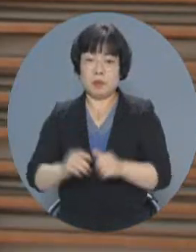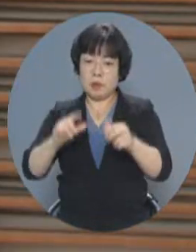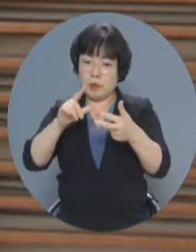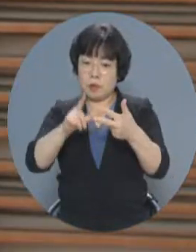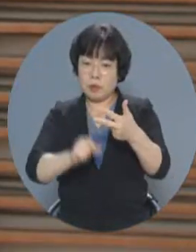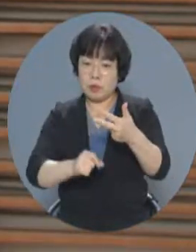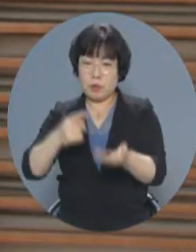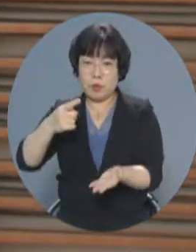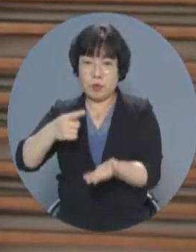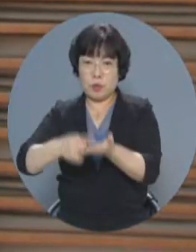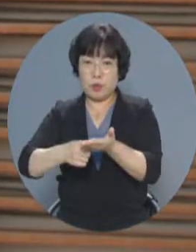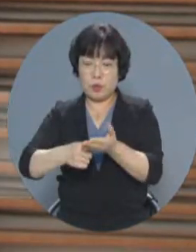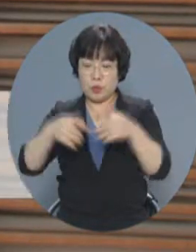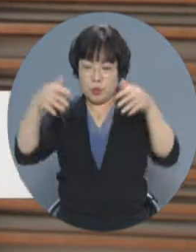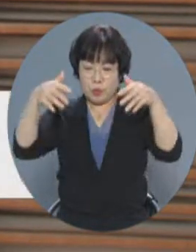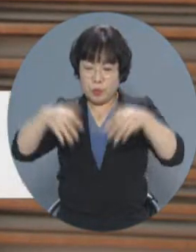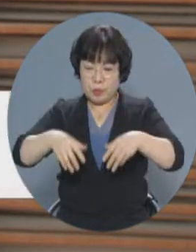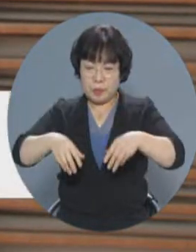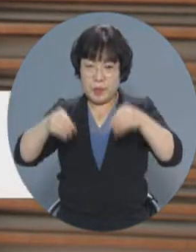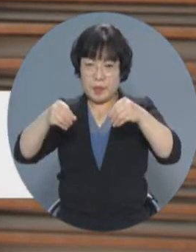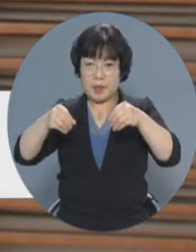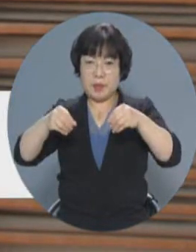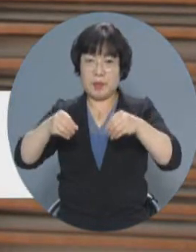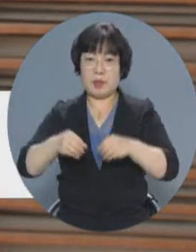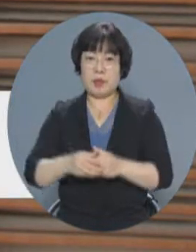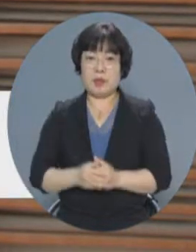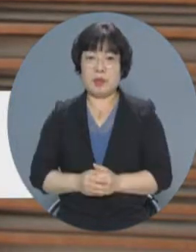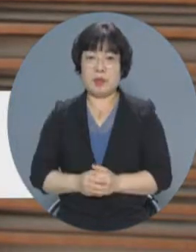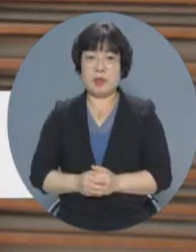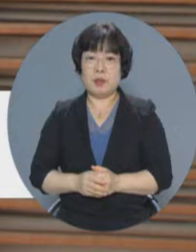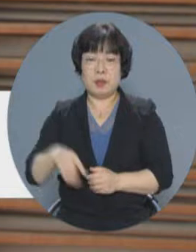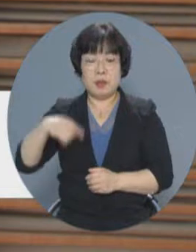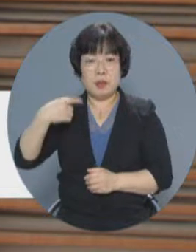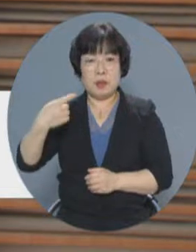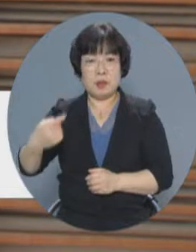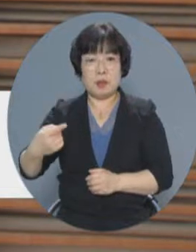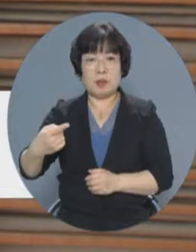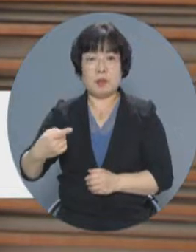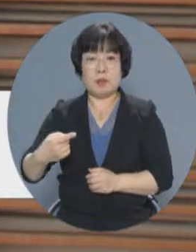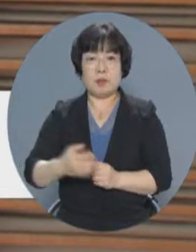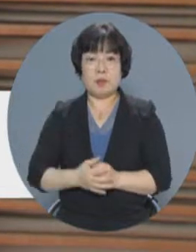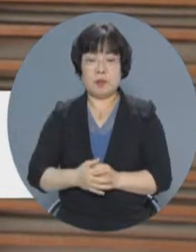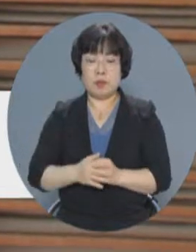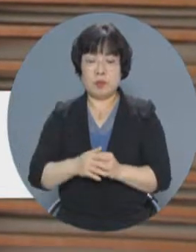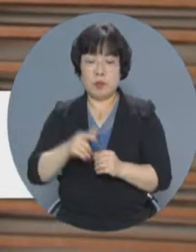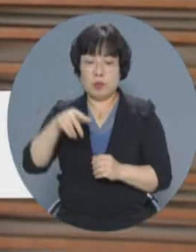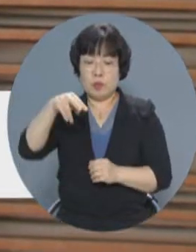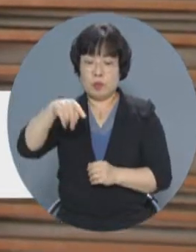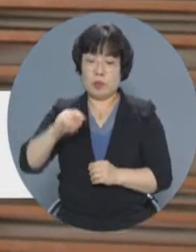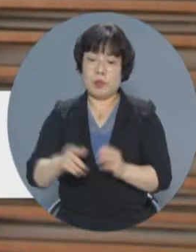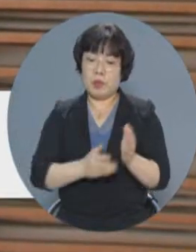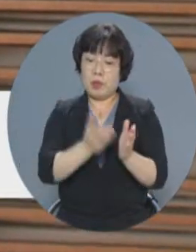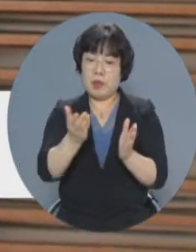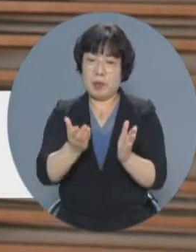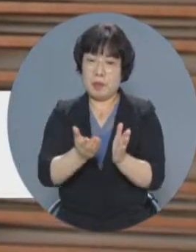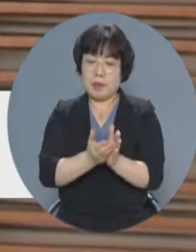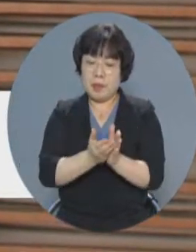초에 짧게 장마가 왔었고요. 그러다 보니까 수어댐은 자연